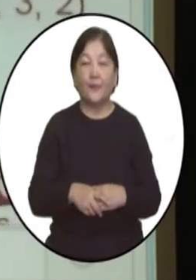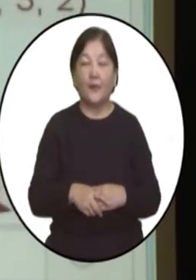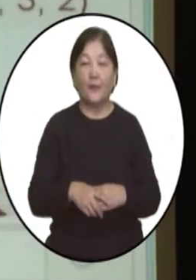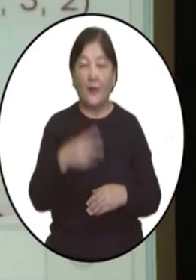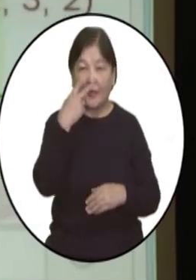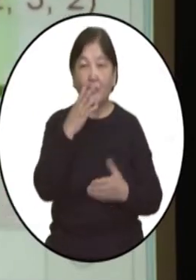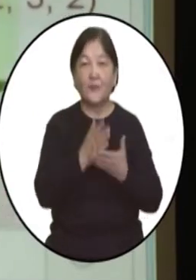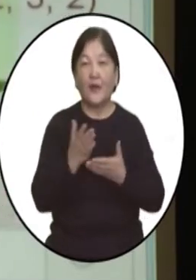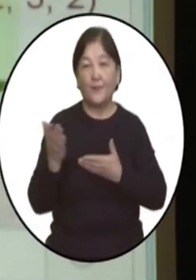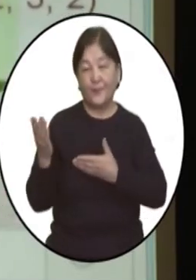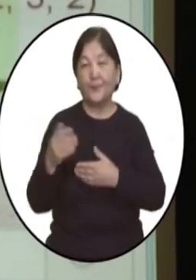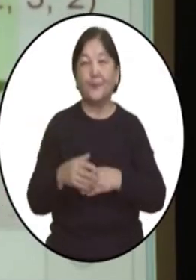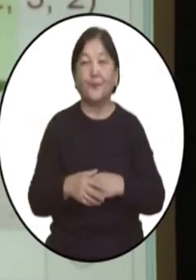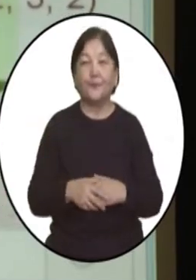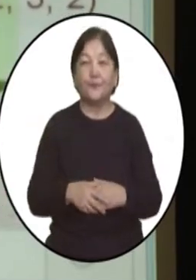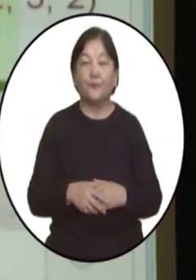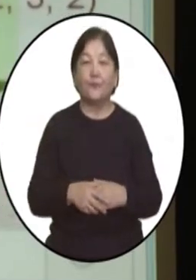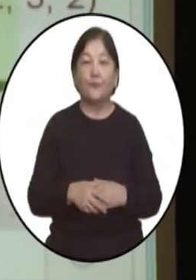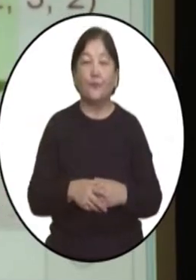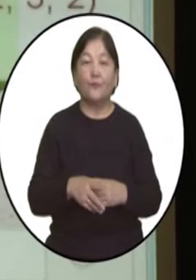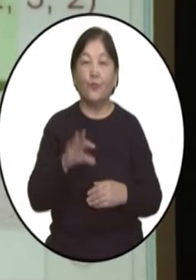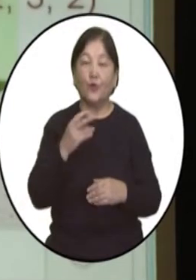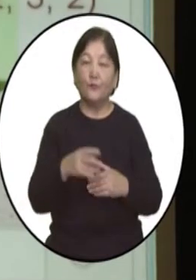харагдаж байгаамаа. За мөн